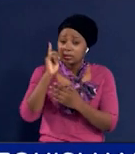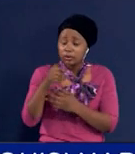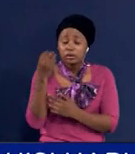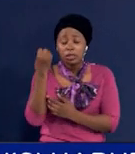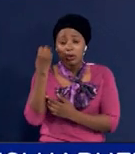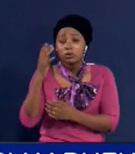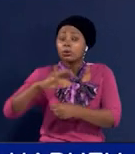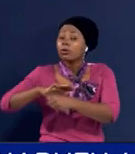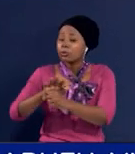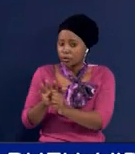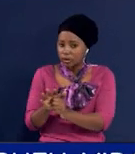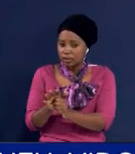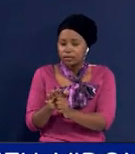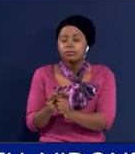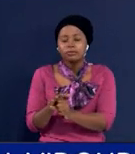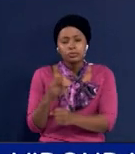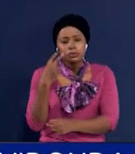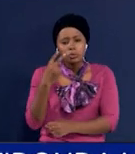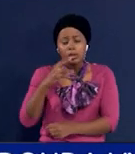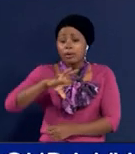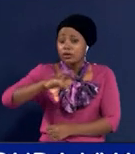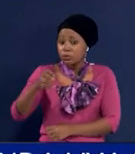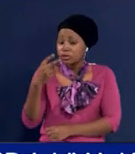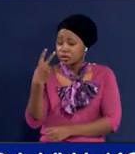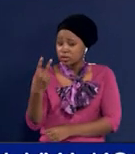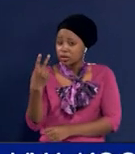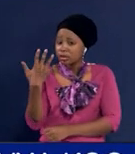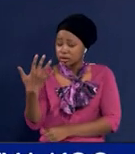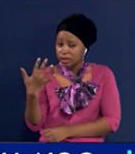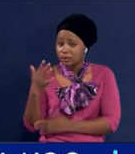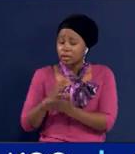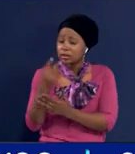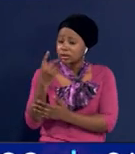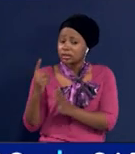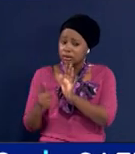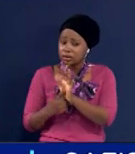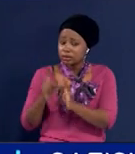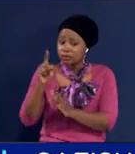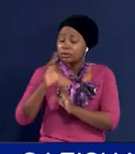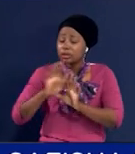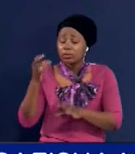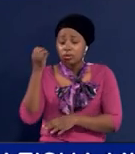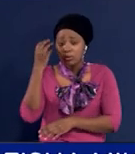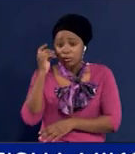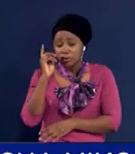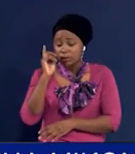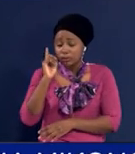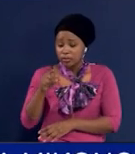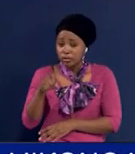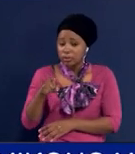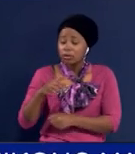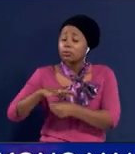wa corona. Na tumeona mikoa 25 kati ya 26 ina visa au wagonjwa waliothibitika kuwa na huu